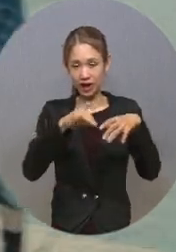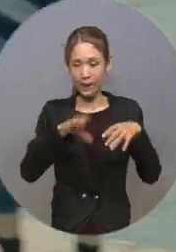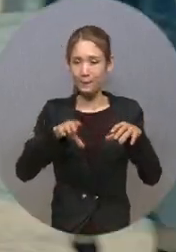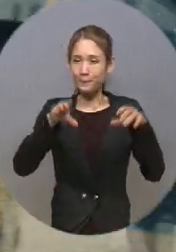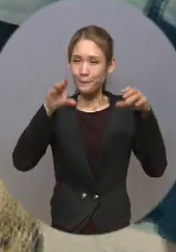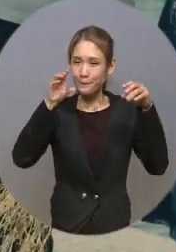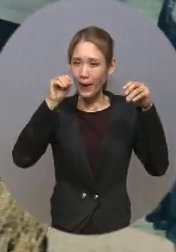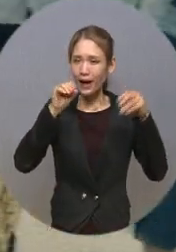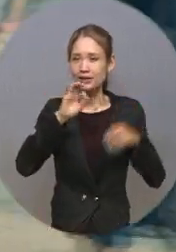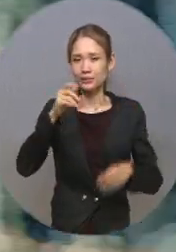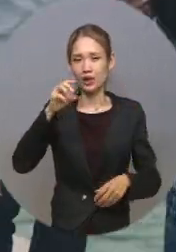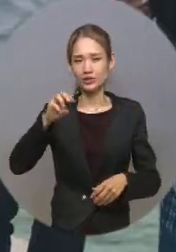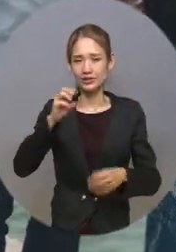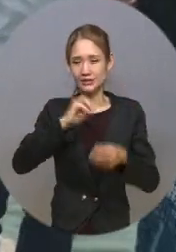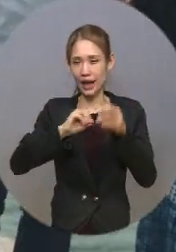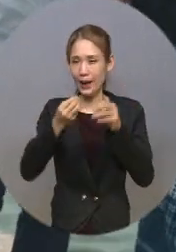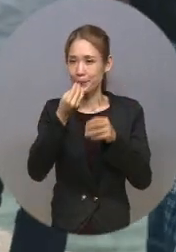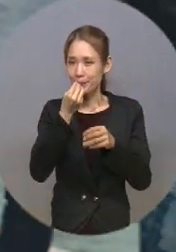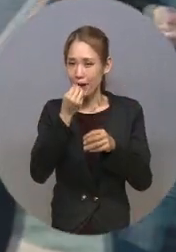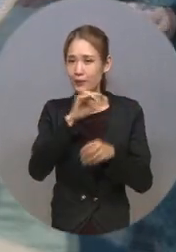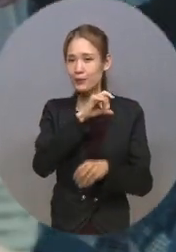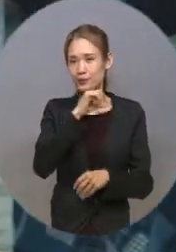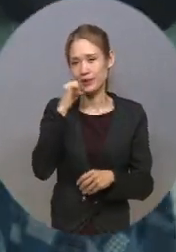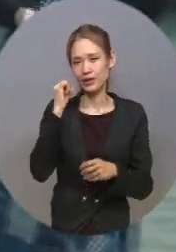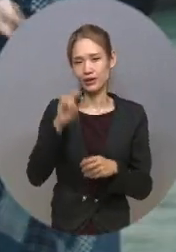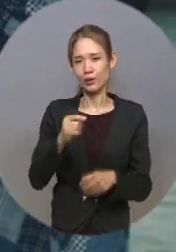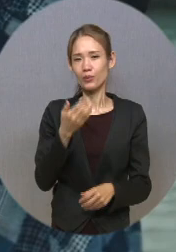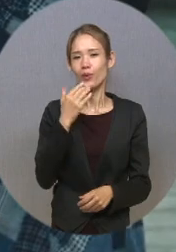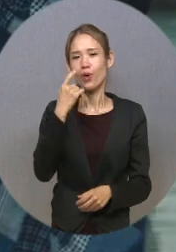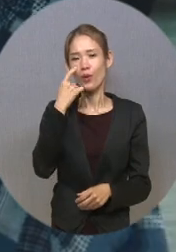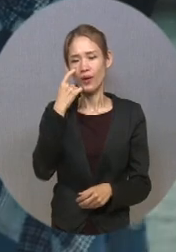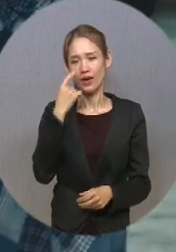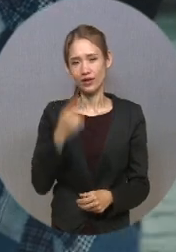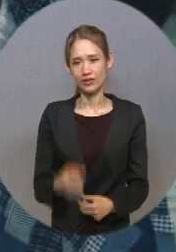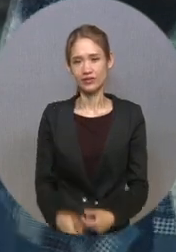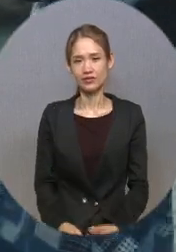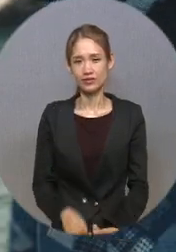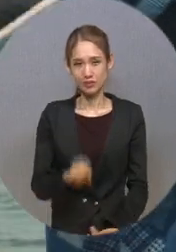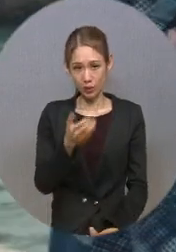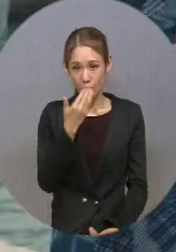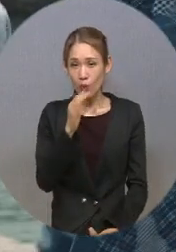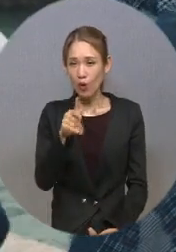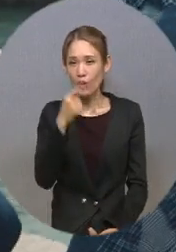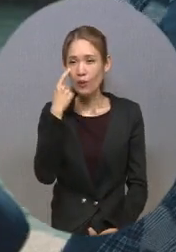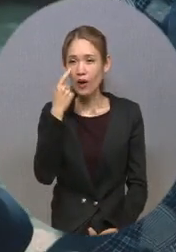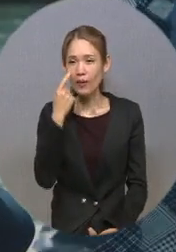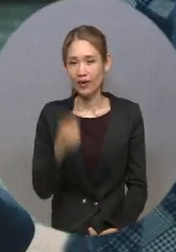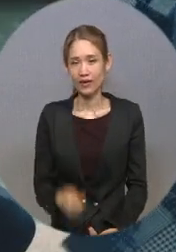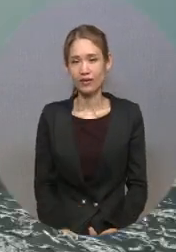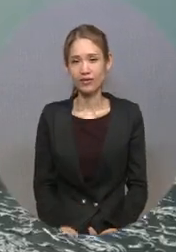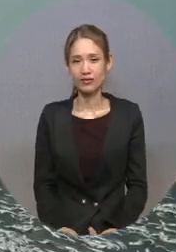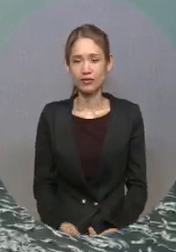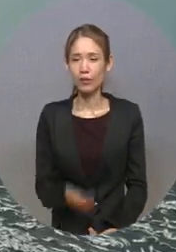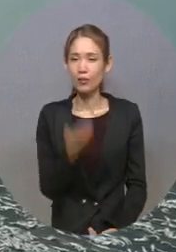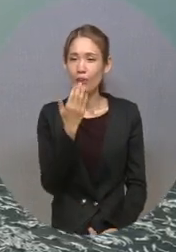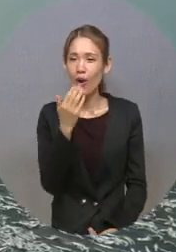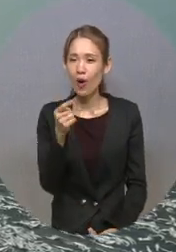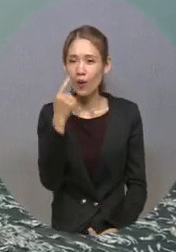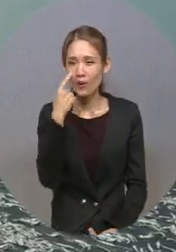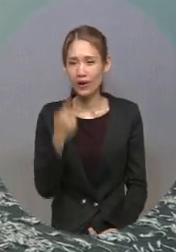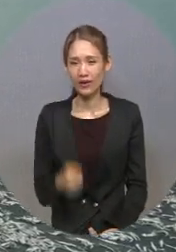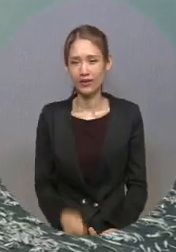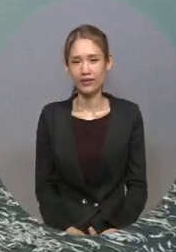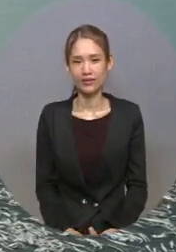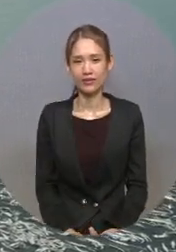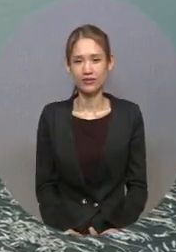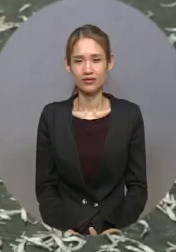맛있고 쌈밥도 맛있고 이게 한번 먹어봐요. 말려 그냥 먹어도 돼요? 바로 먹어도 됩니까? 먹어도 됩니까? 먹어보세요. 아니 이걸 왜 못 딱